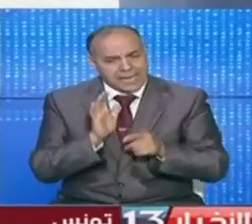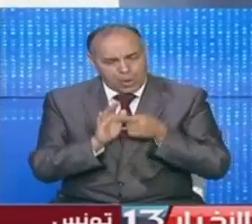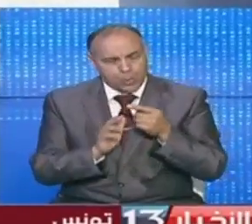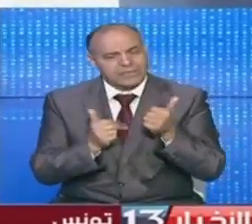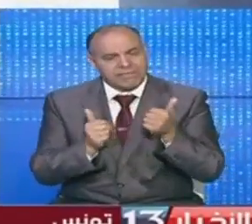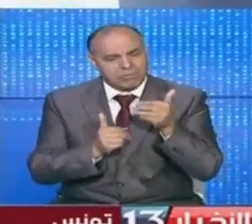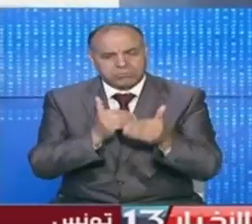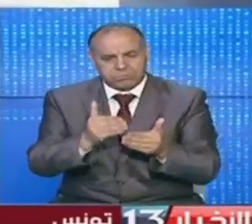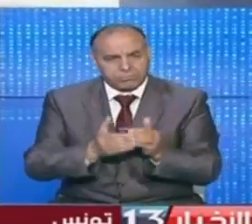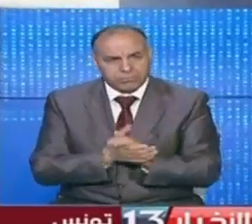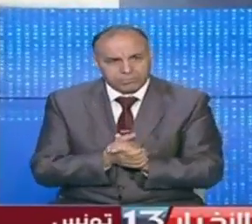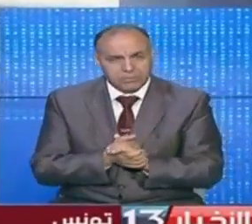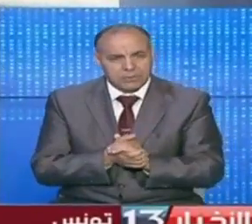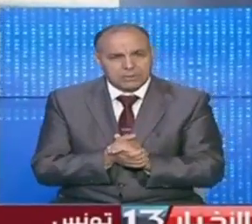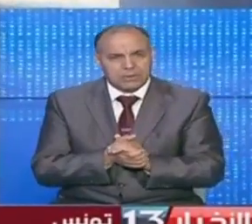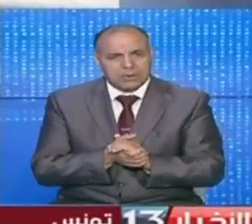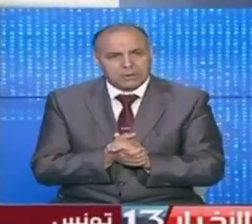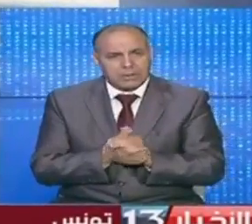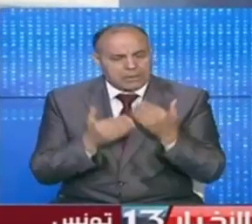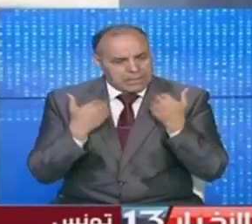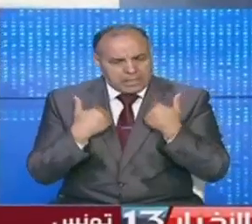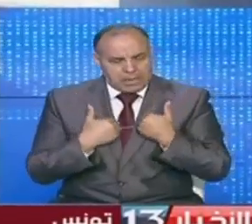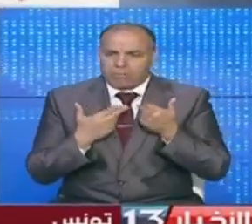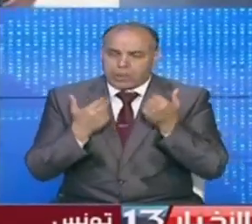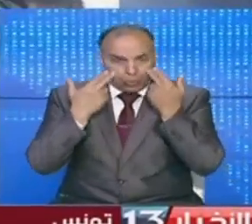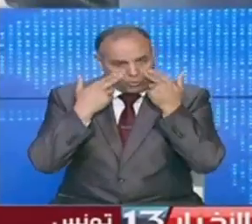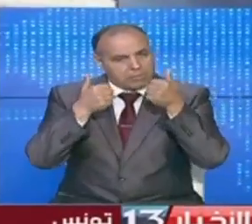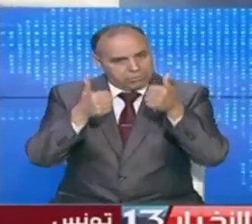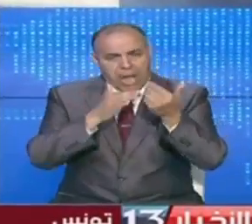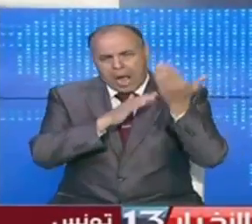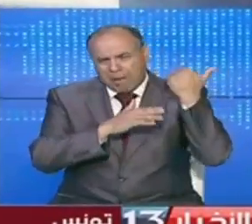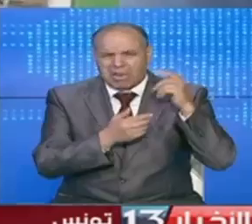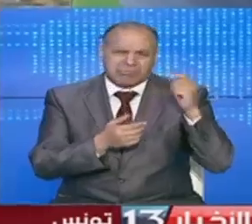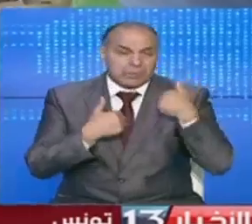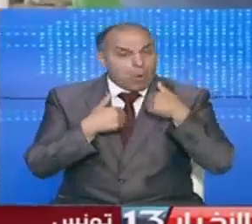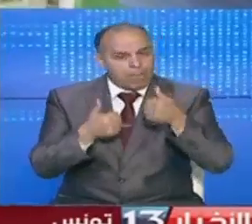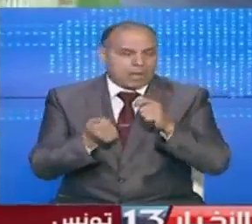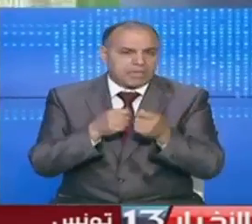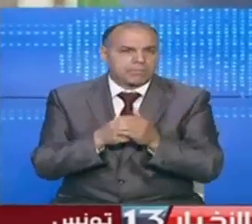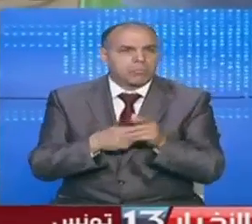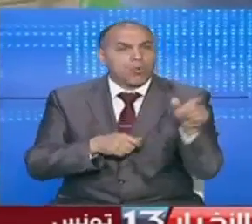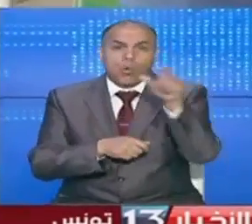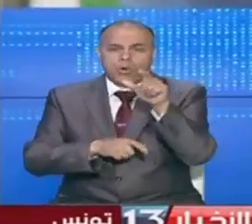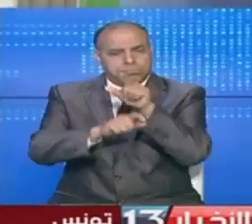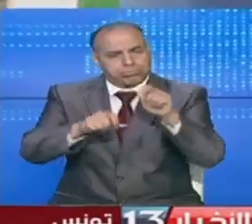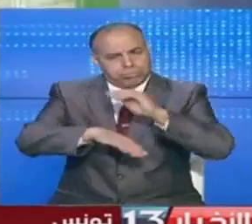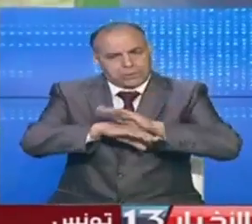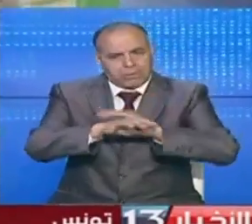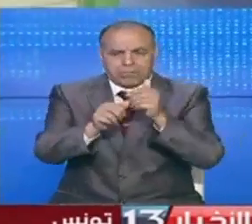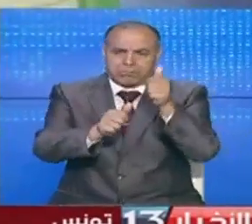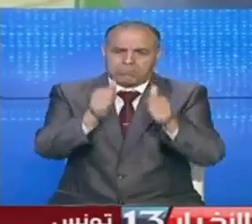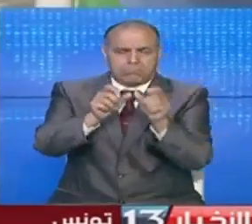يصيرش، انا فما بالنسبه لي انا باهي حاجه ماهيش خايب خير من اللي كانت قبل. محترمين معناها التباعد